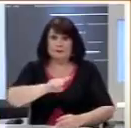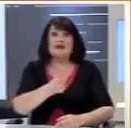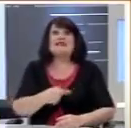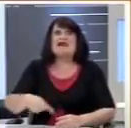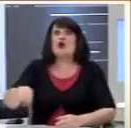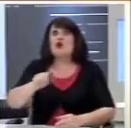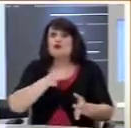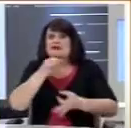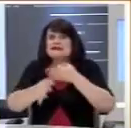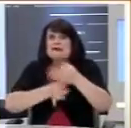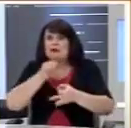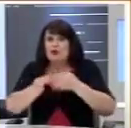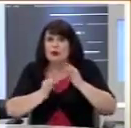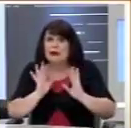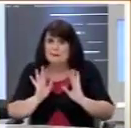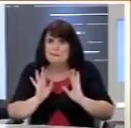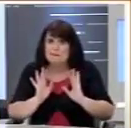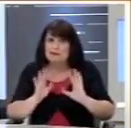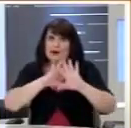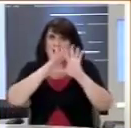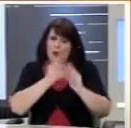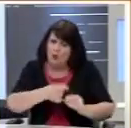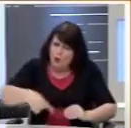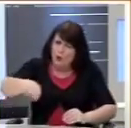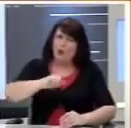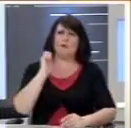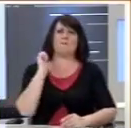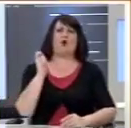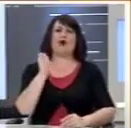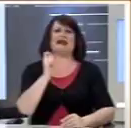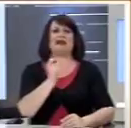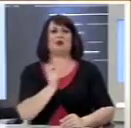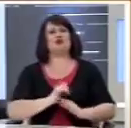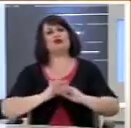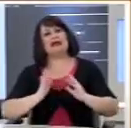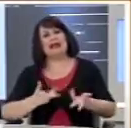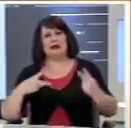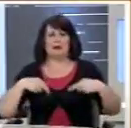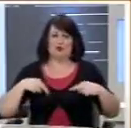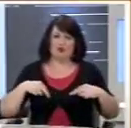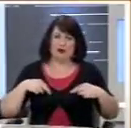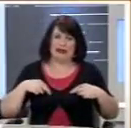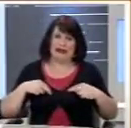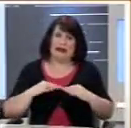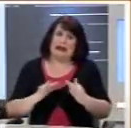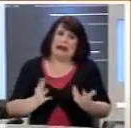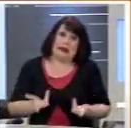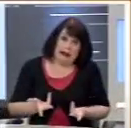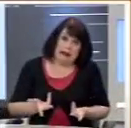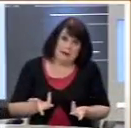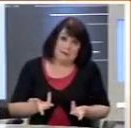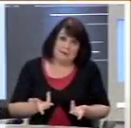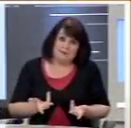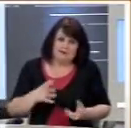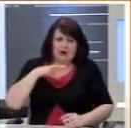όλους. Ότι για όλους τους πολιτικούς, είτε είναι υπουργοί, είτε είναι στο